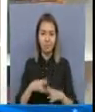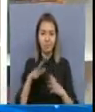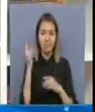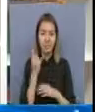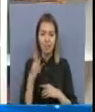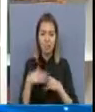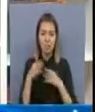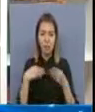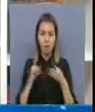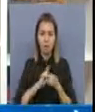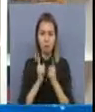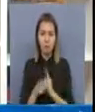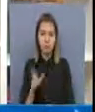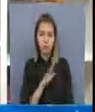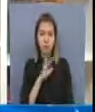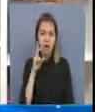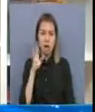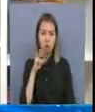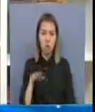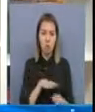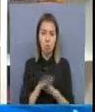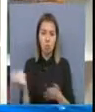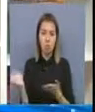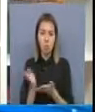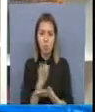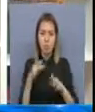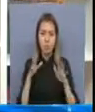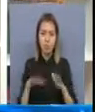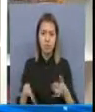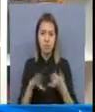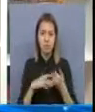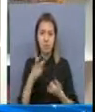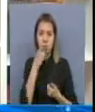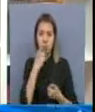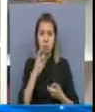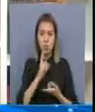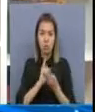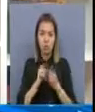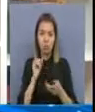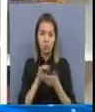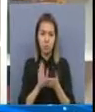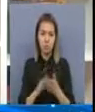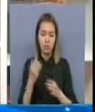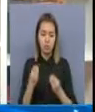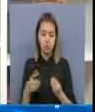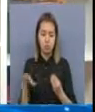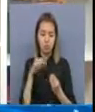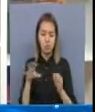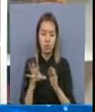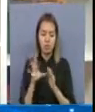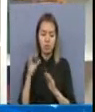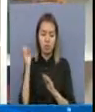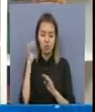терезелер пластик терезелерге ауыстырылды. Аристондарды түгел алып тастап, олардың орнына жертөледе жылу алмастырғыштар орнаттық. Бұдан бөлек барлық электр